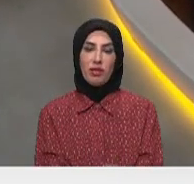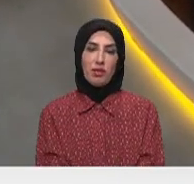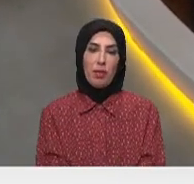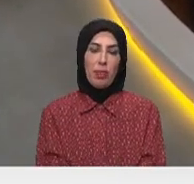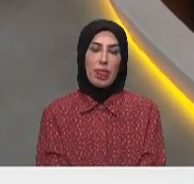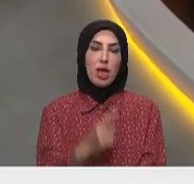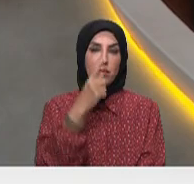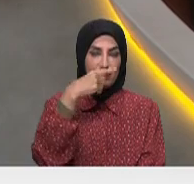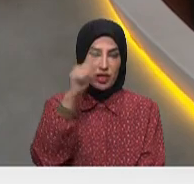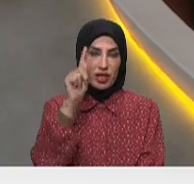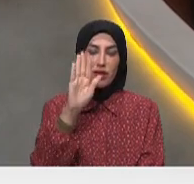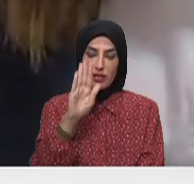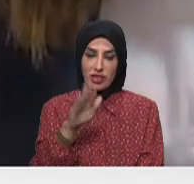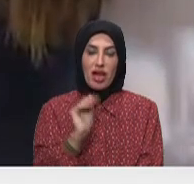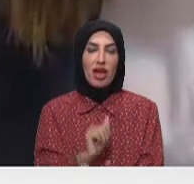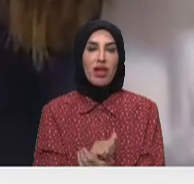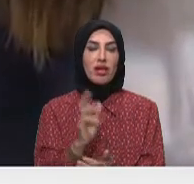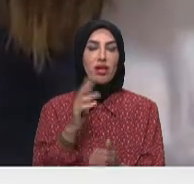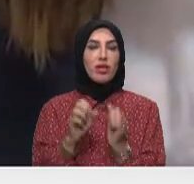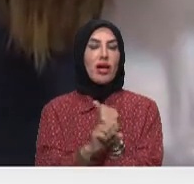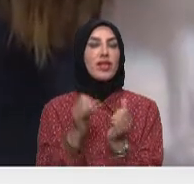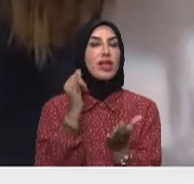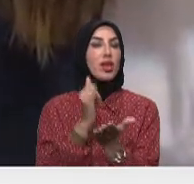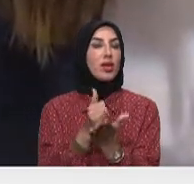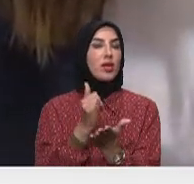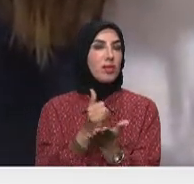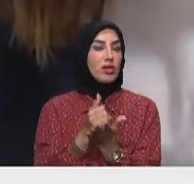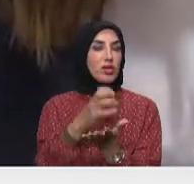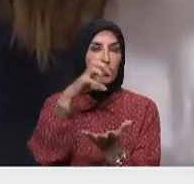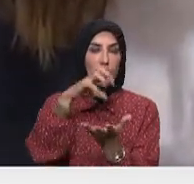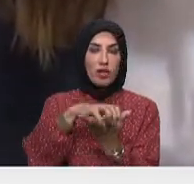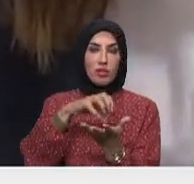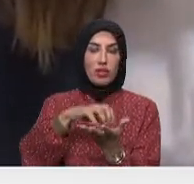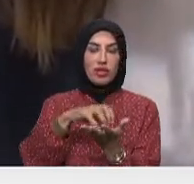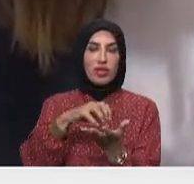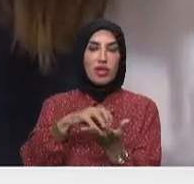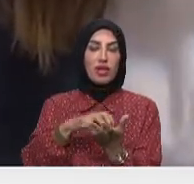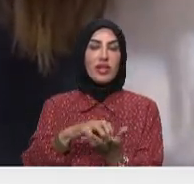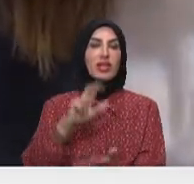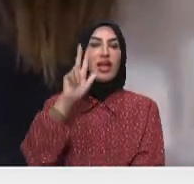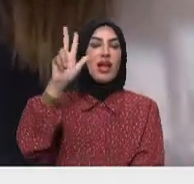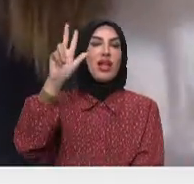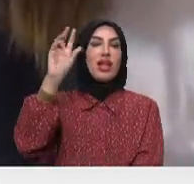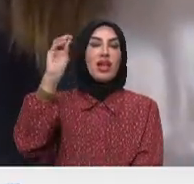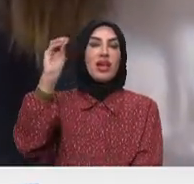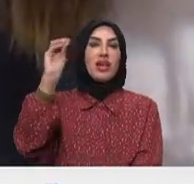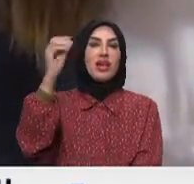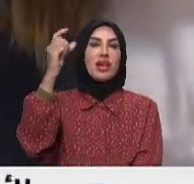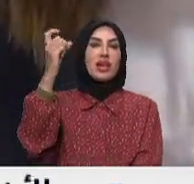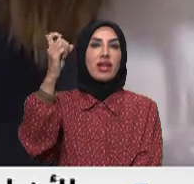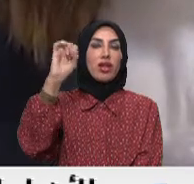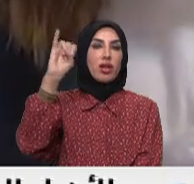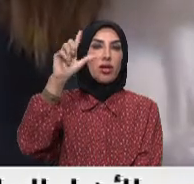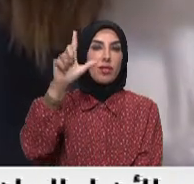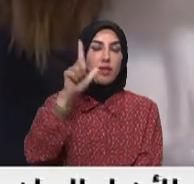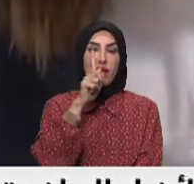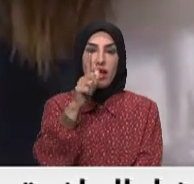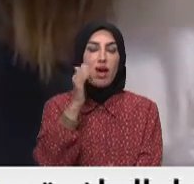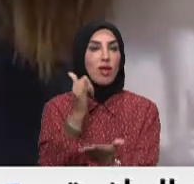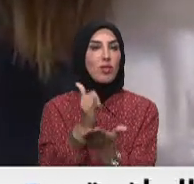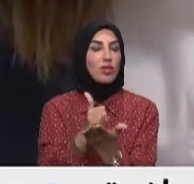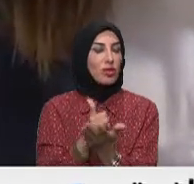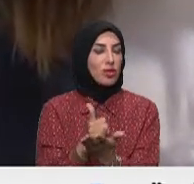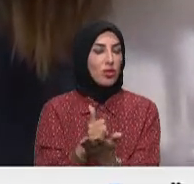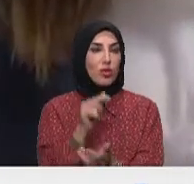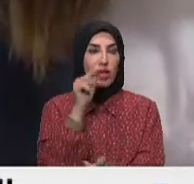صحيح، بحسب محافظ بعلبك الهرمل، هذه المدينة التي تلقت الإنذارات، المحافظ بشير خضر أشار إلى